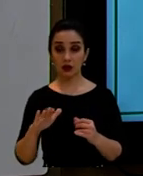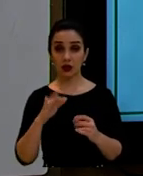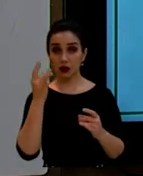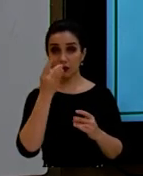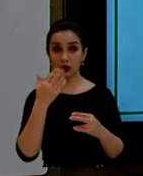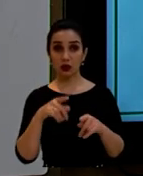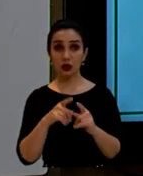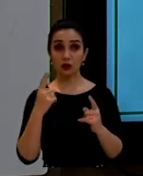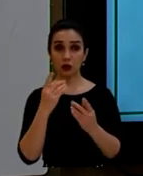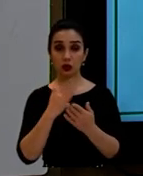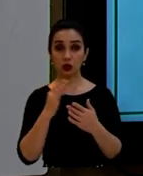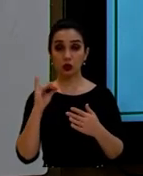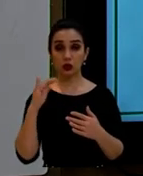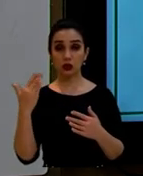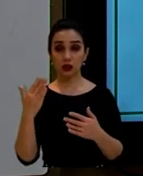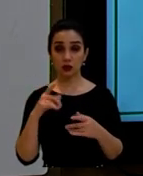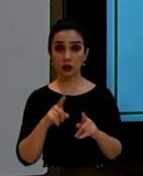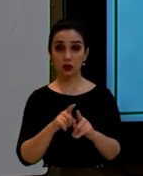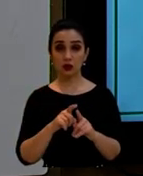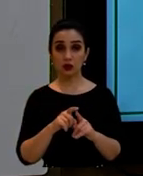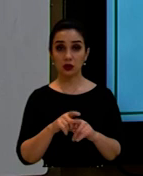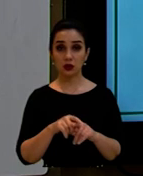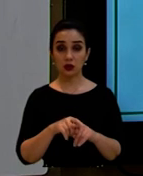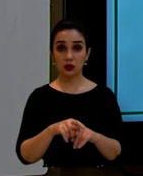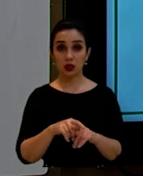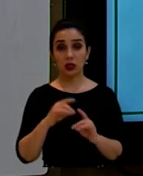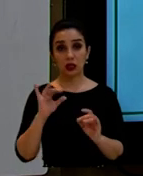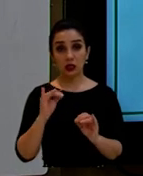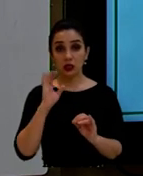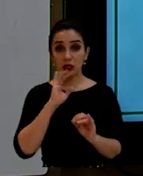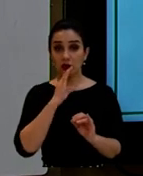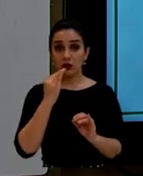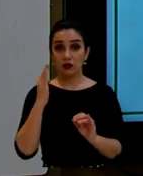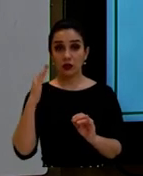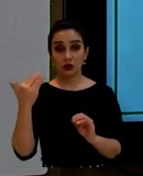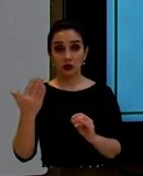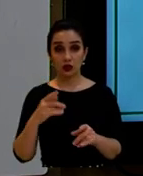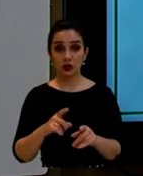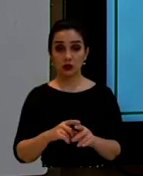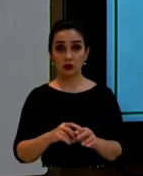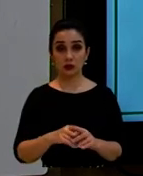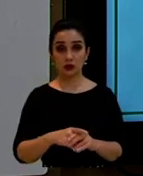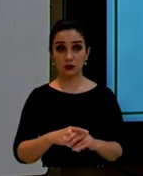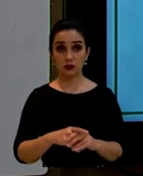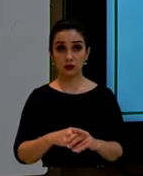первые расы. Юго-Западная и северо-восточная.